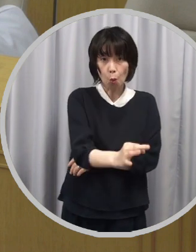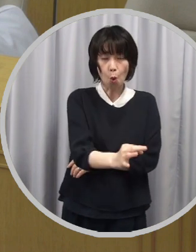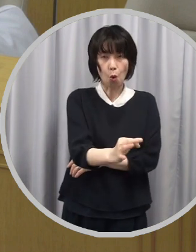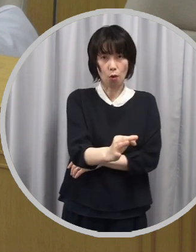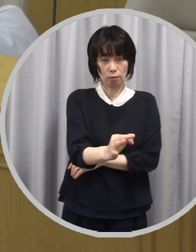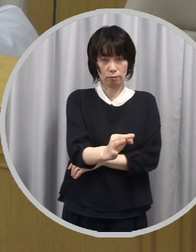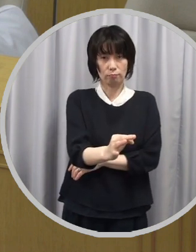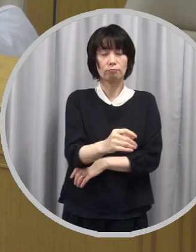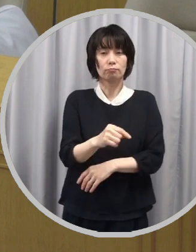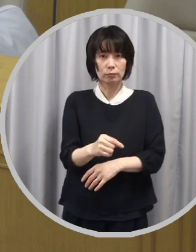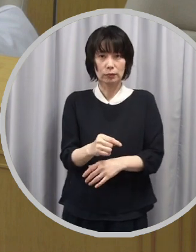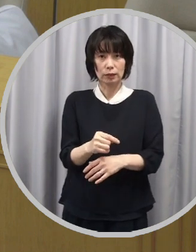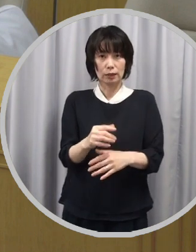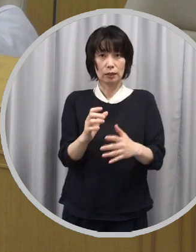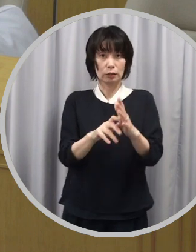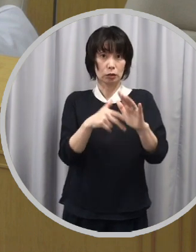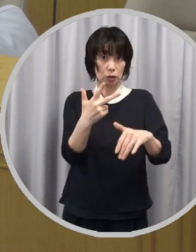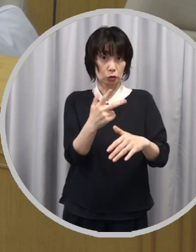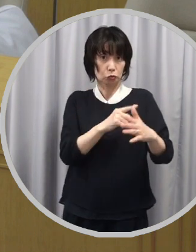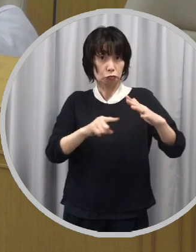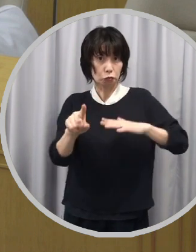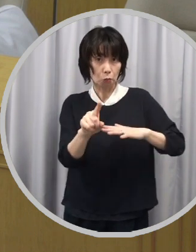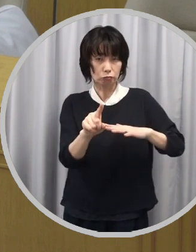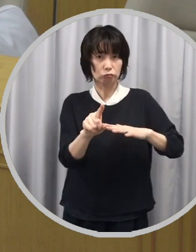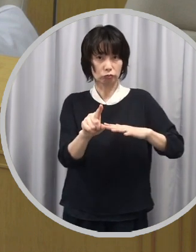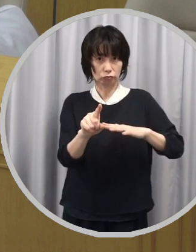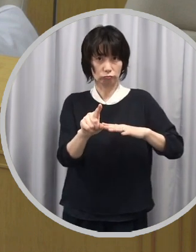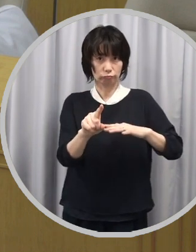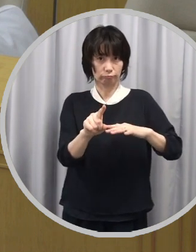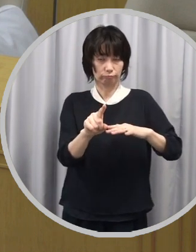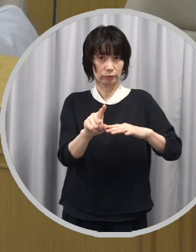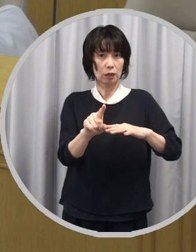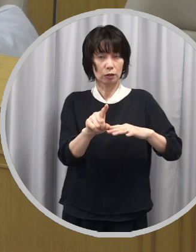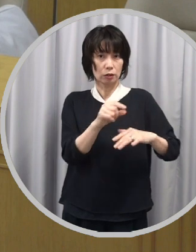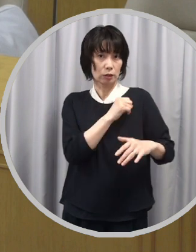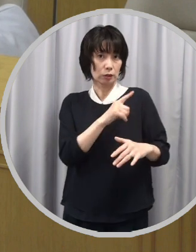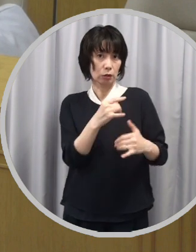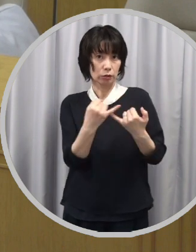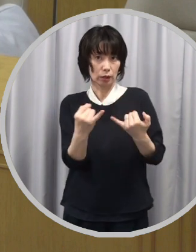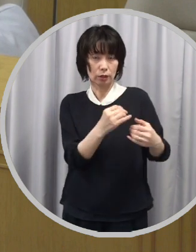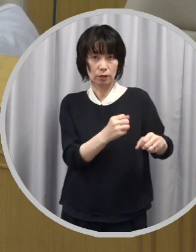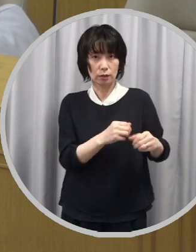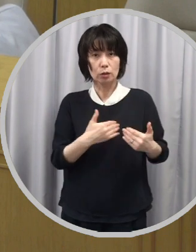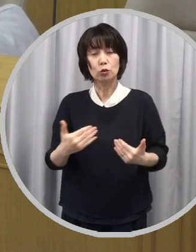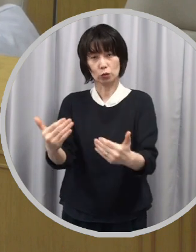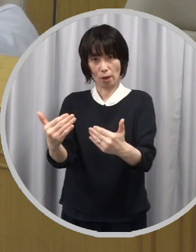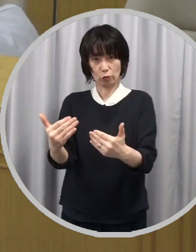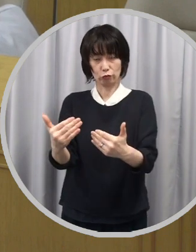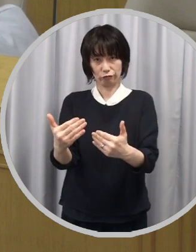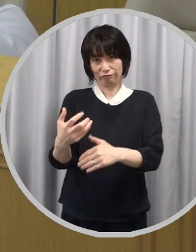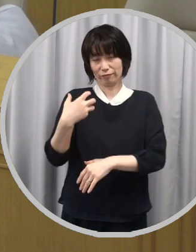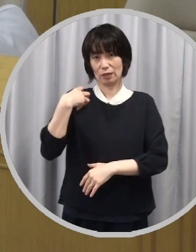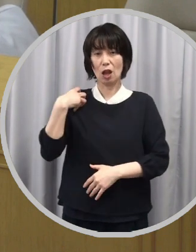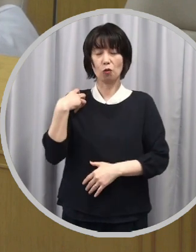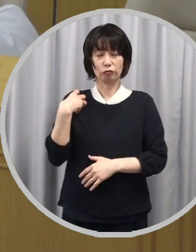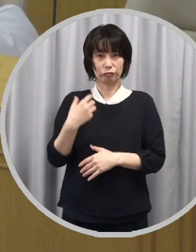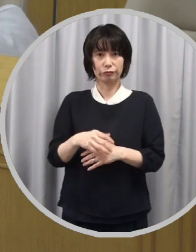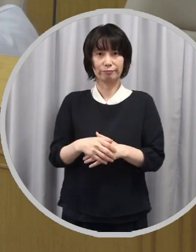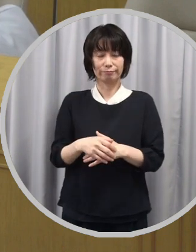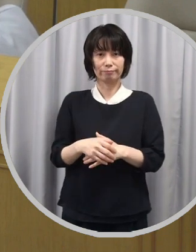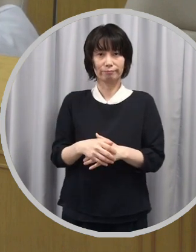の取り組みのトップランナーとして日本を牽引していくこととなります。先般